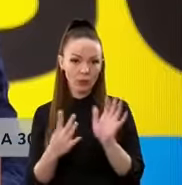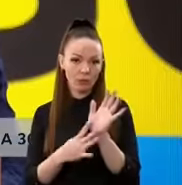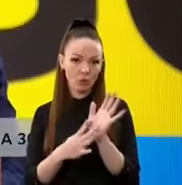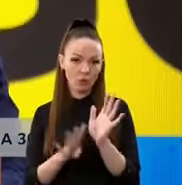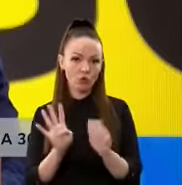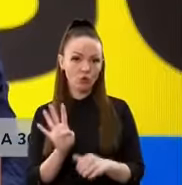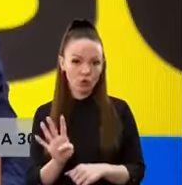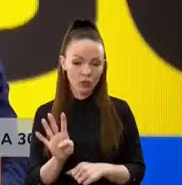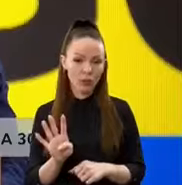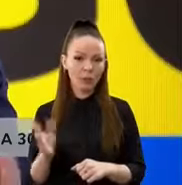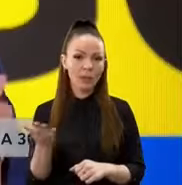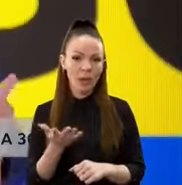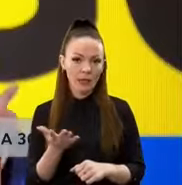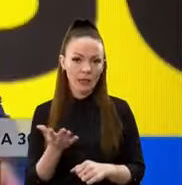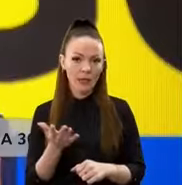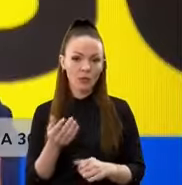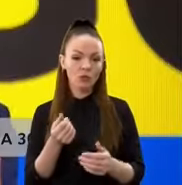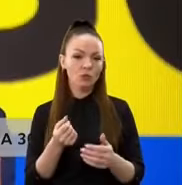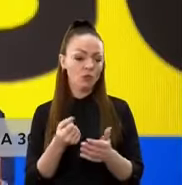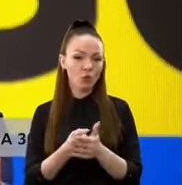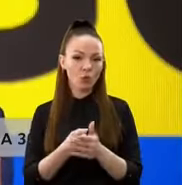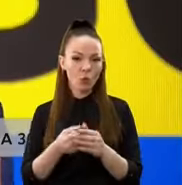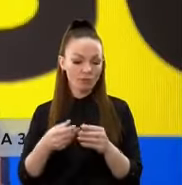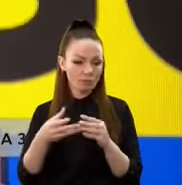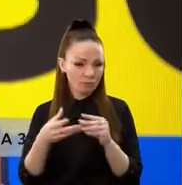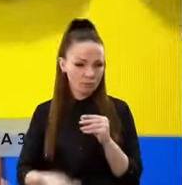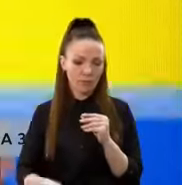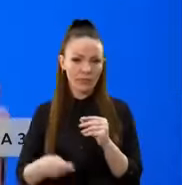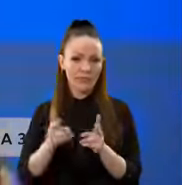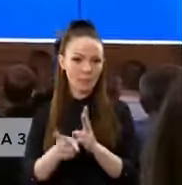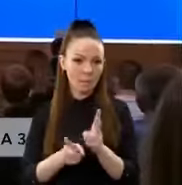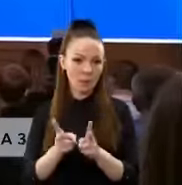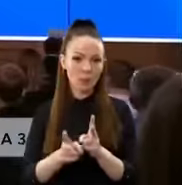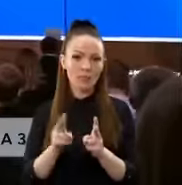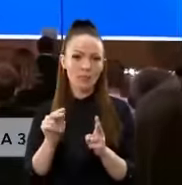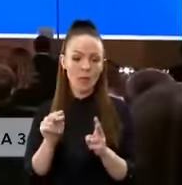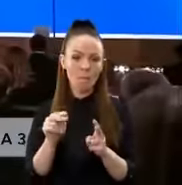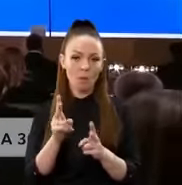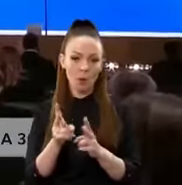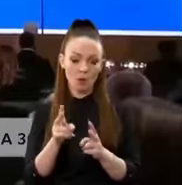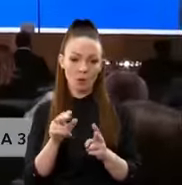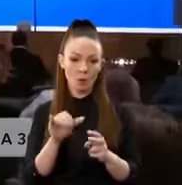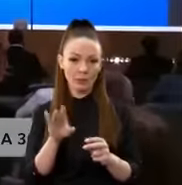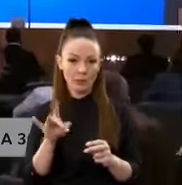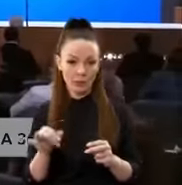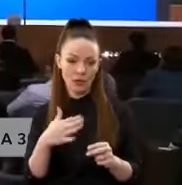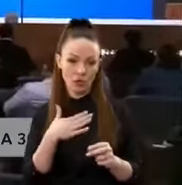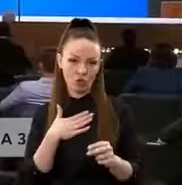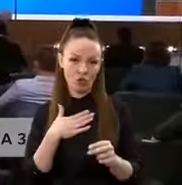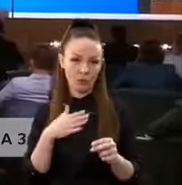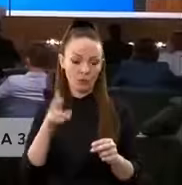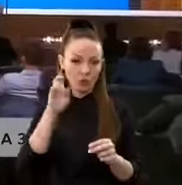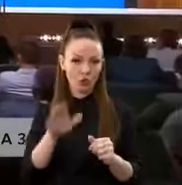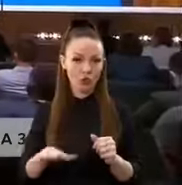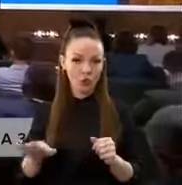2194, який докорінно змінює землеустрій нашої держави і який